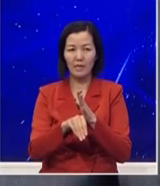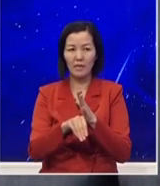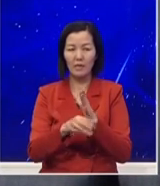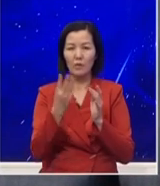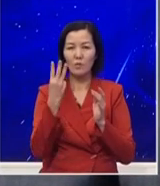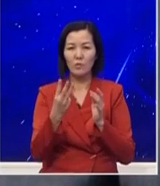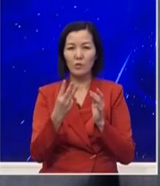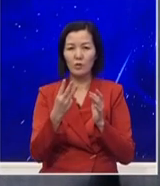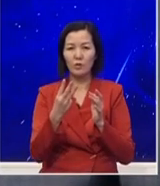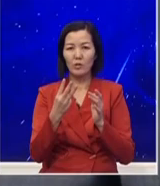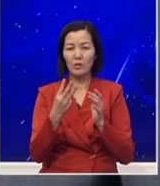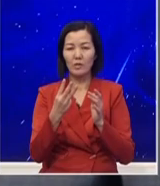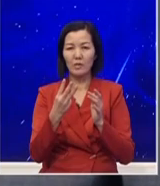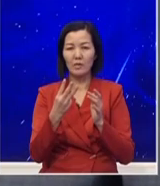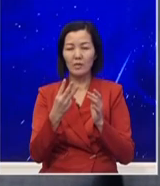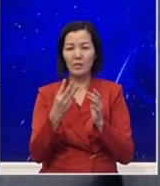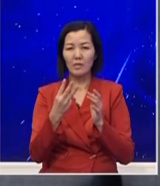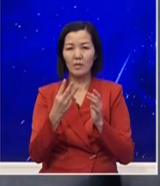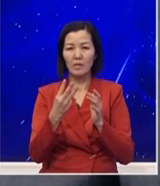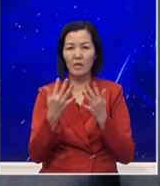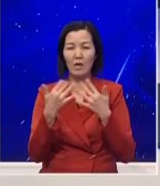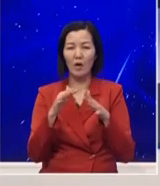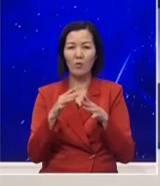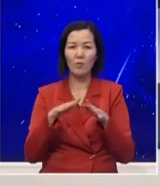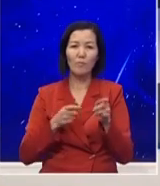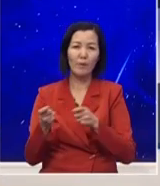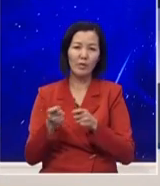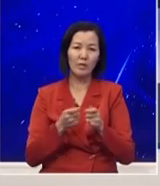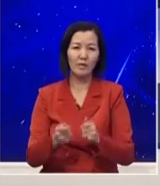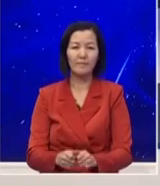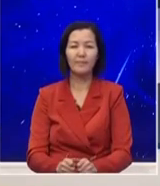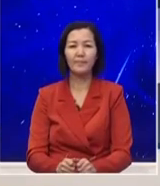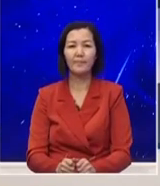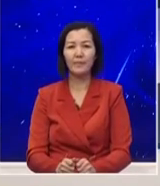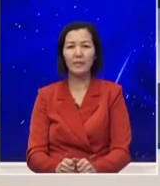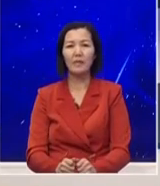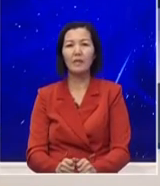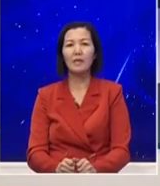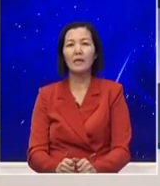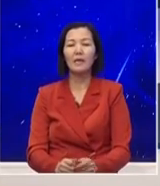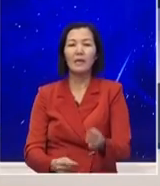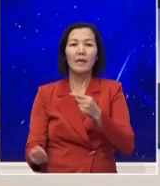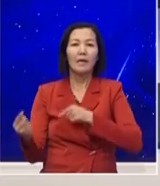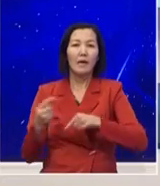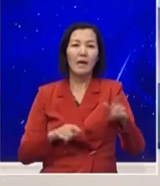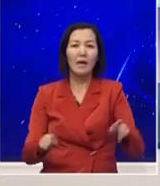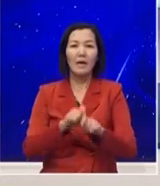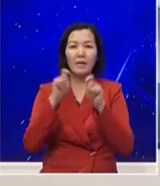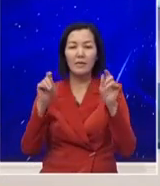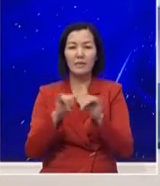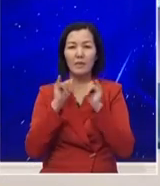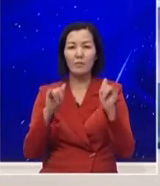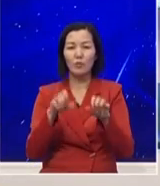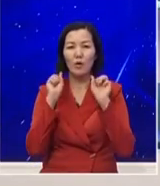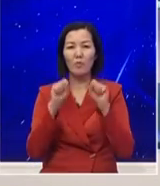3 ауыл аумағының басшылары. Истин көзін тапқан нәсіптің өзін табады.